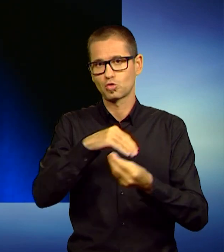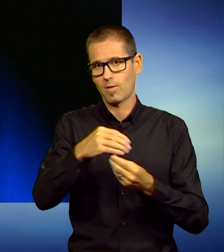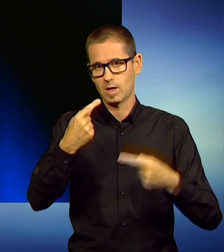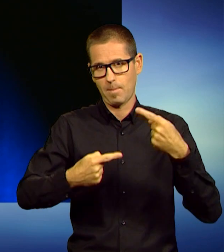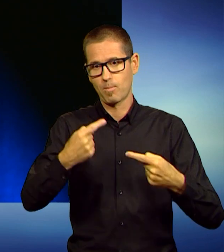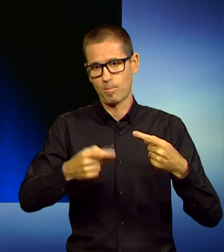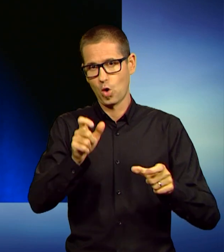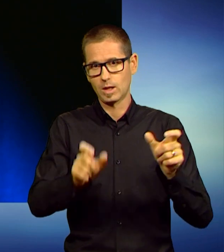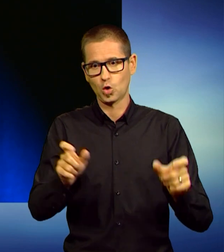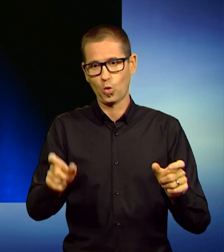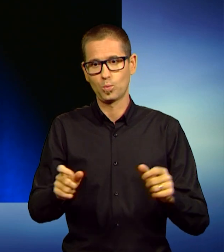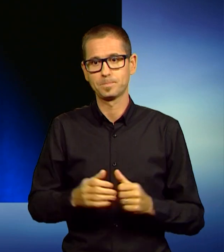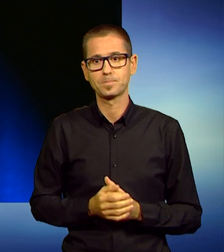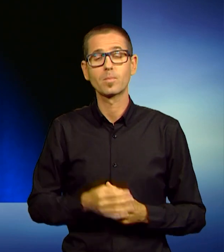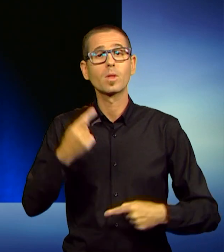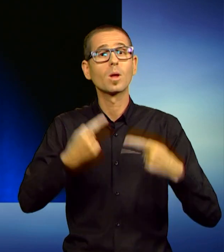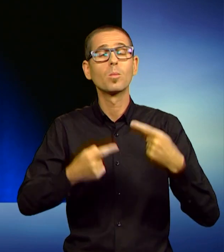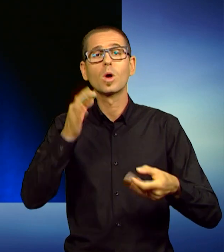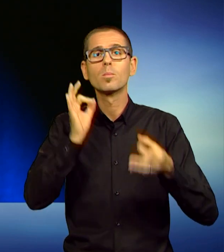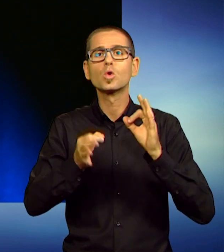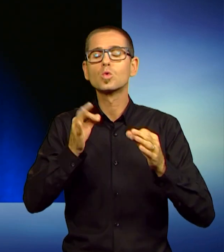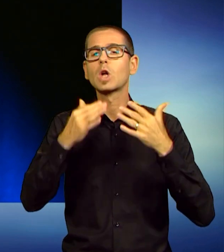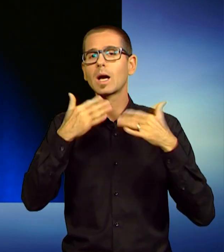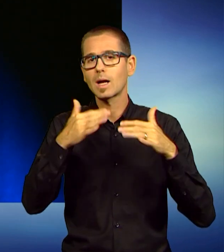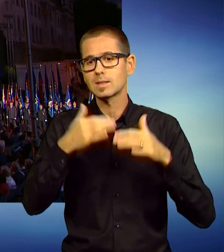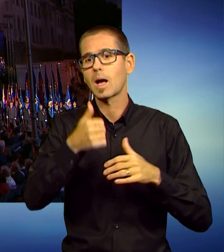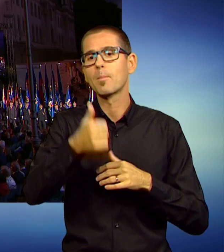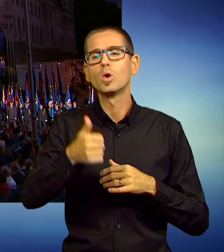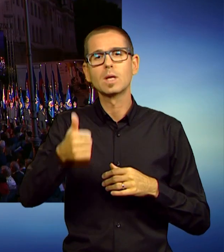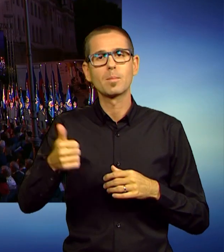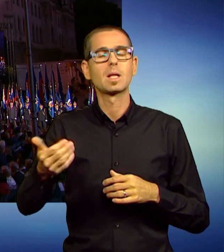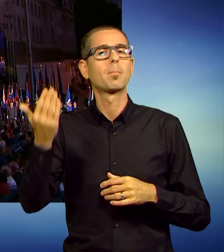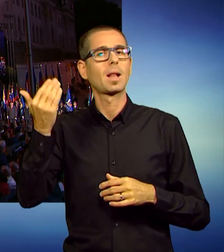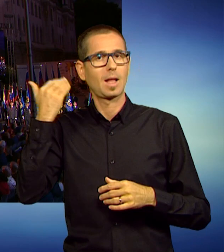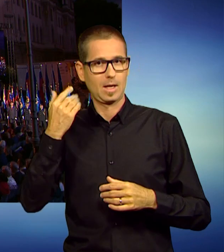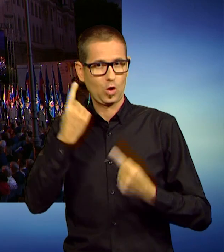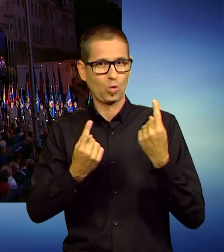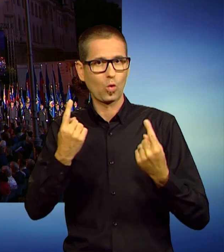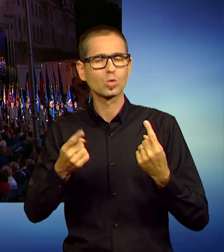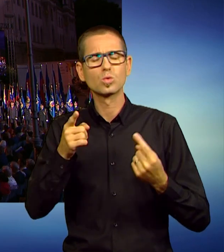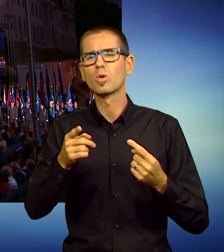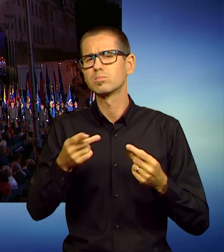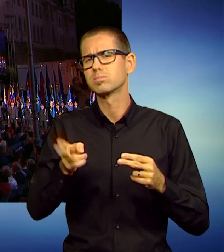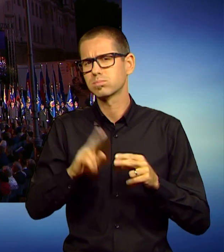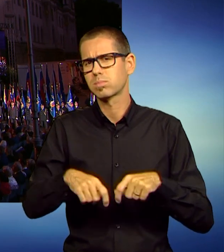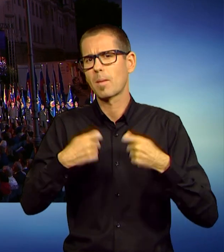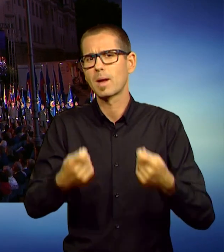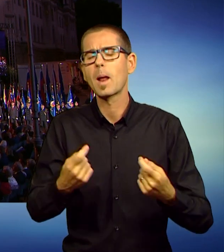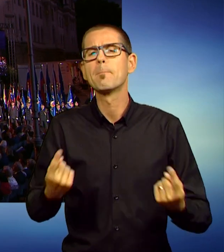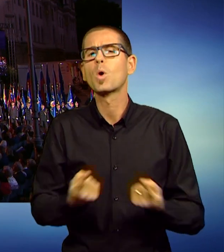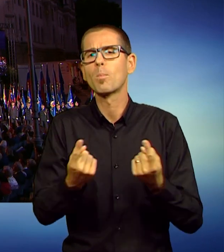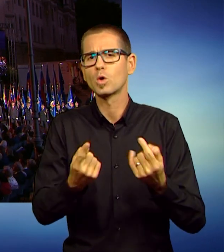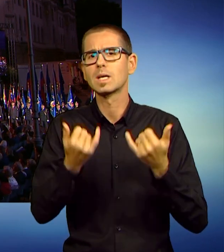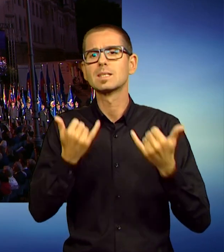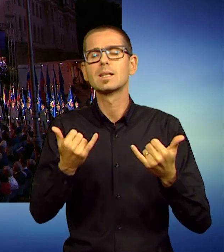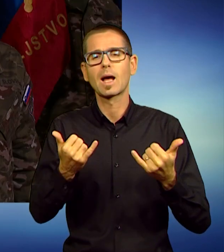politikov. Politični poskusi razlag posameznih preteklih dogodkov so praviloma namenjeni promociji sedanjih